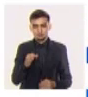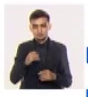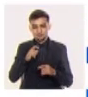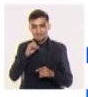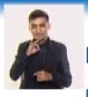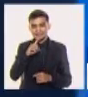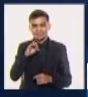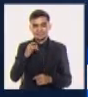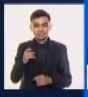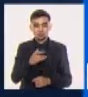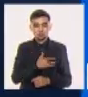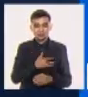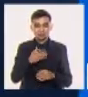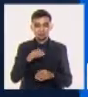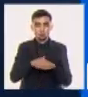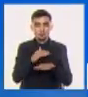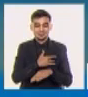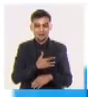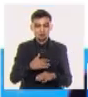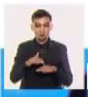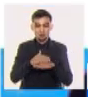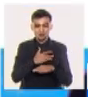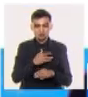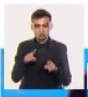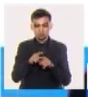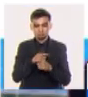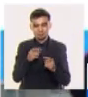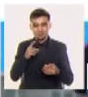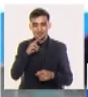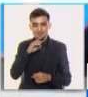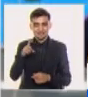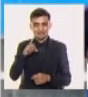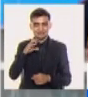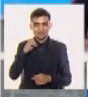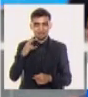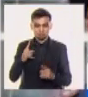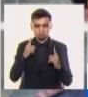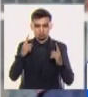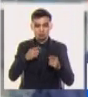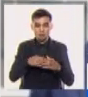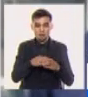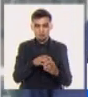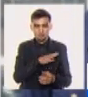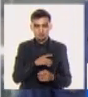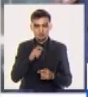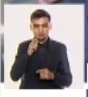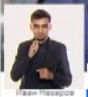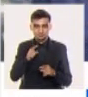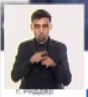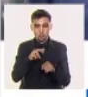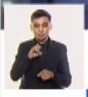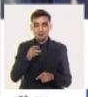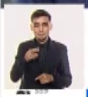Жерек» компания «Казцинк» известна как один из крупнейших благотворителей страны. Голоса за своих героев казахстанцы могли отдать на специальном сайте